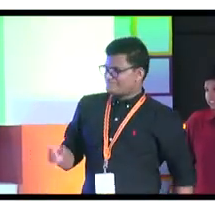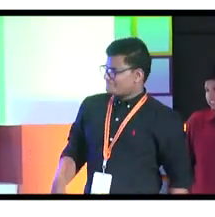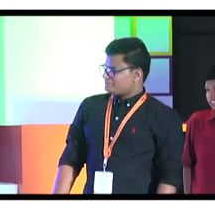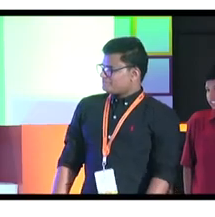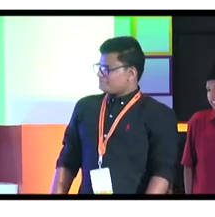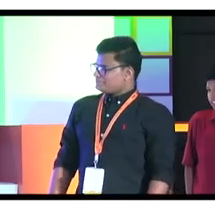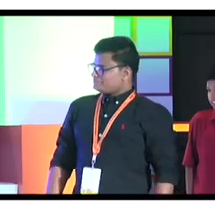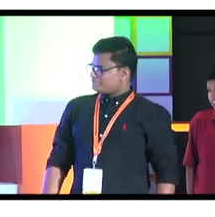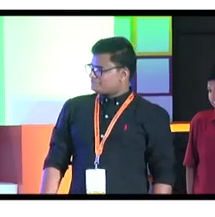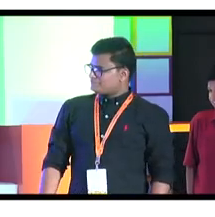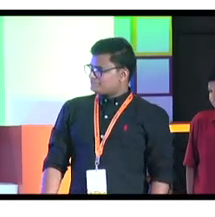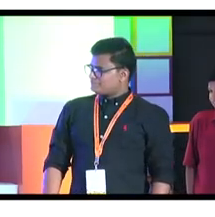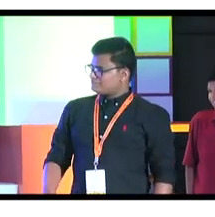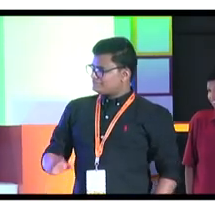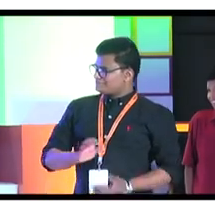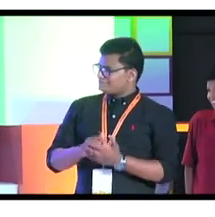इसका नाम लक्ष्मी चिल ग्रुप.